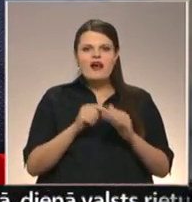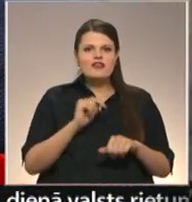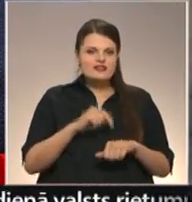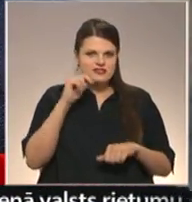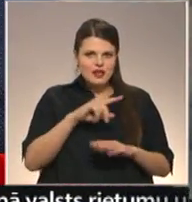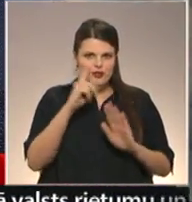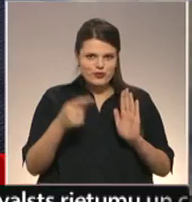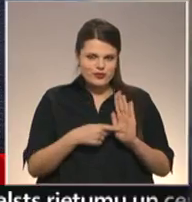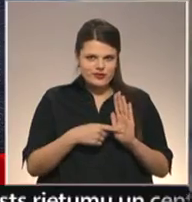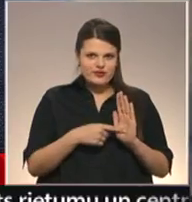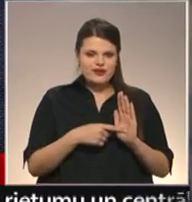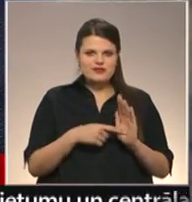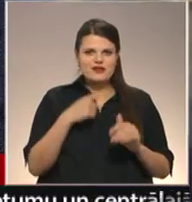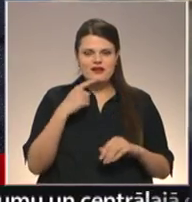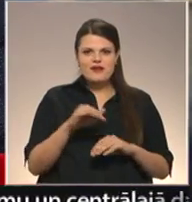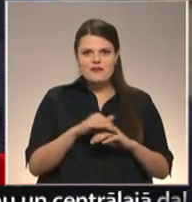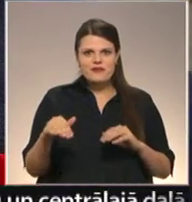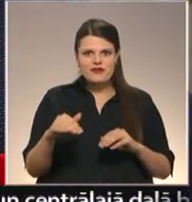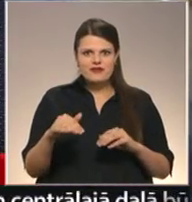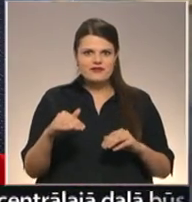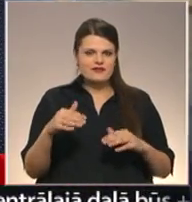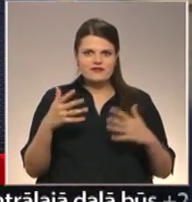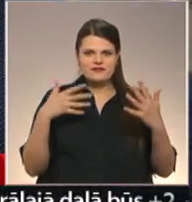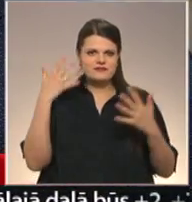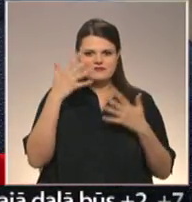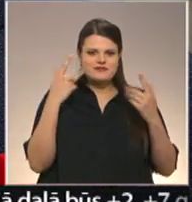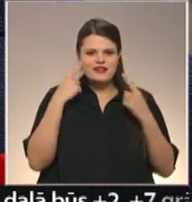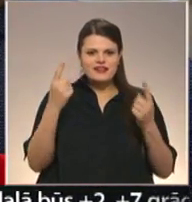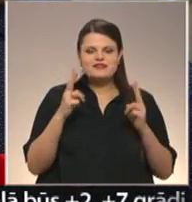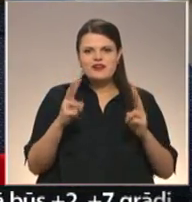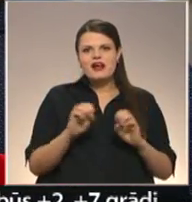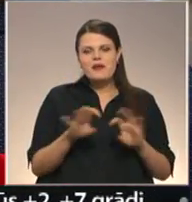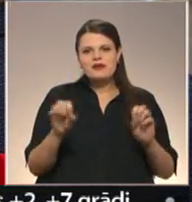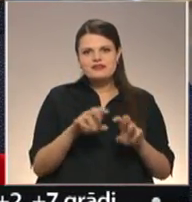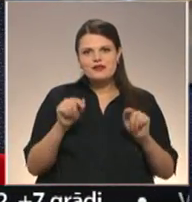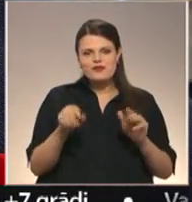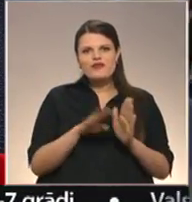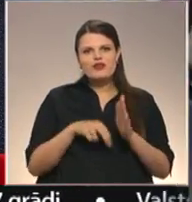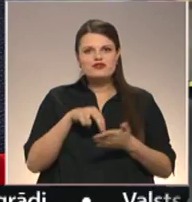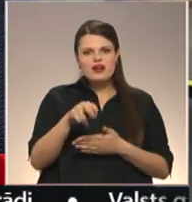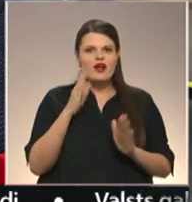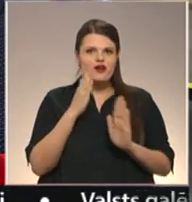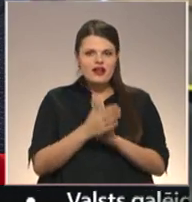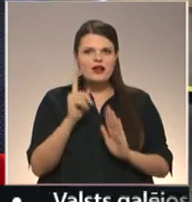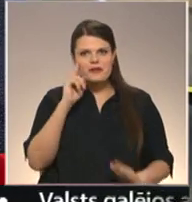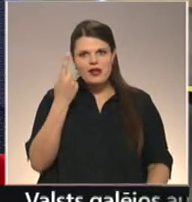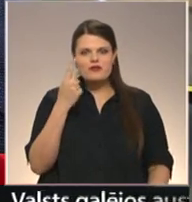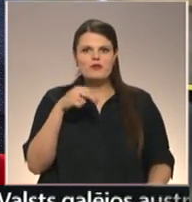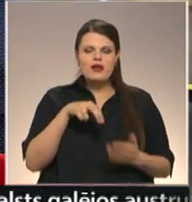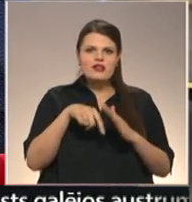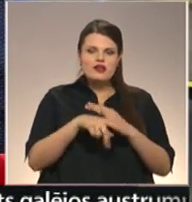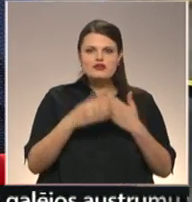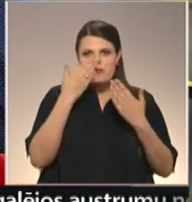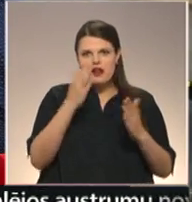sajūtas? Pilnīgi randoms sajūtas. Nezinu, kā izskaidrošu. Vienkārši gāju garām. Iedomāju izskriet palasīt